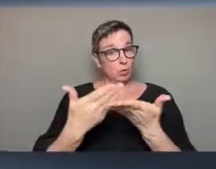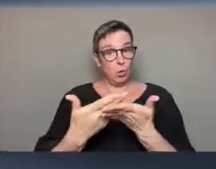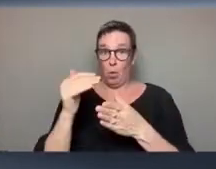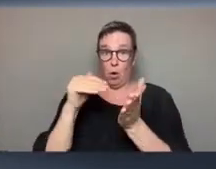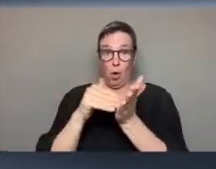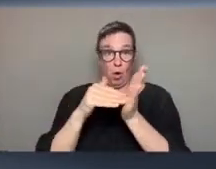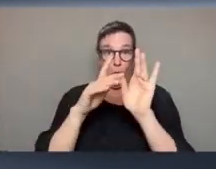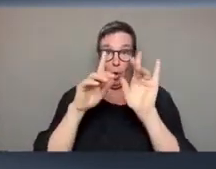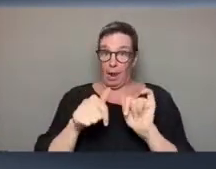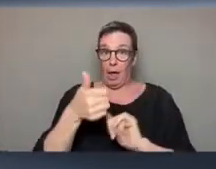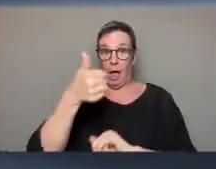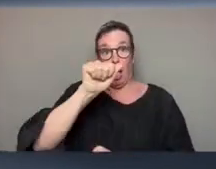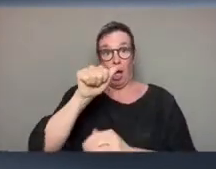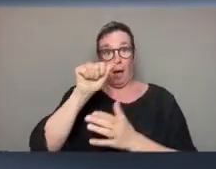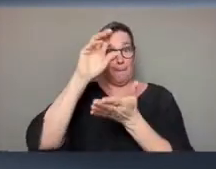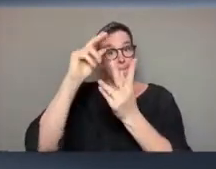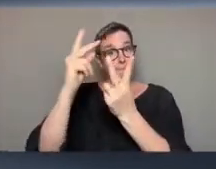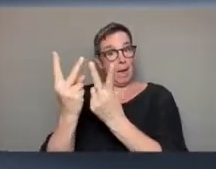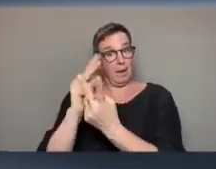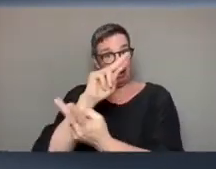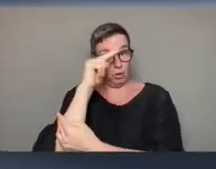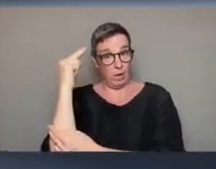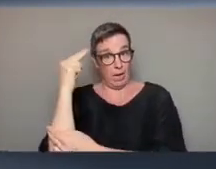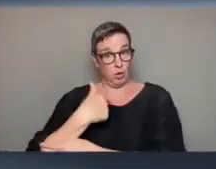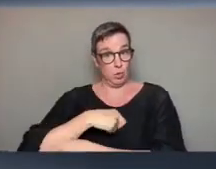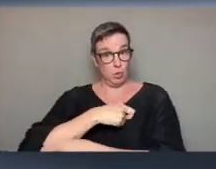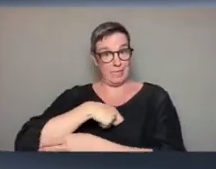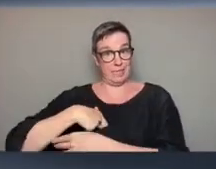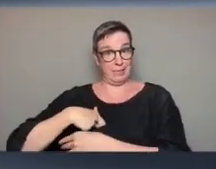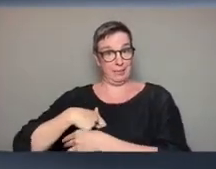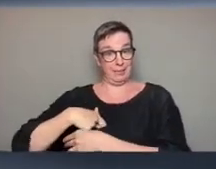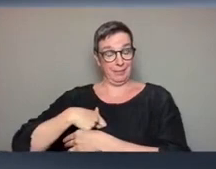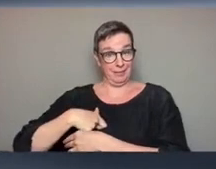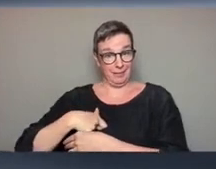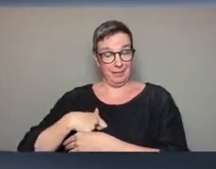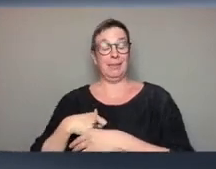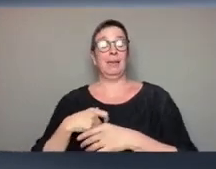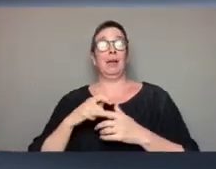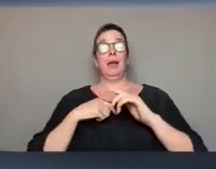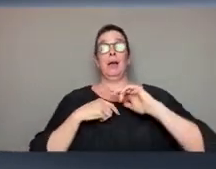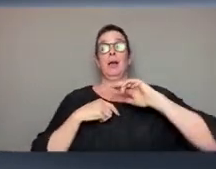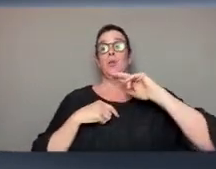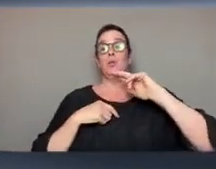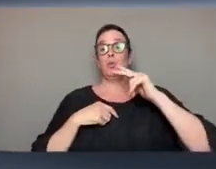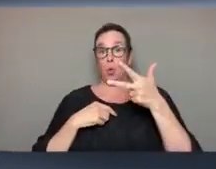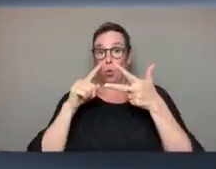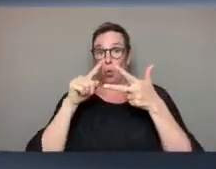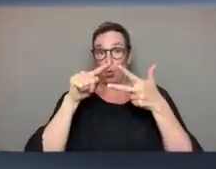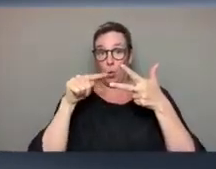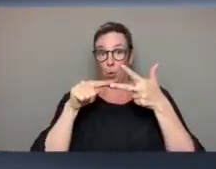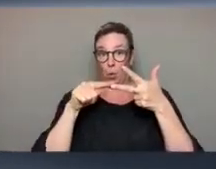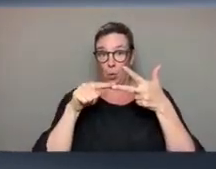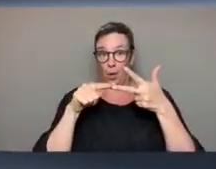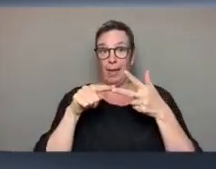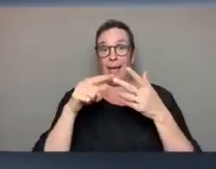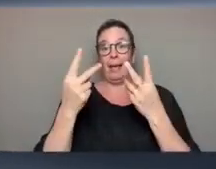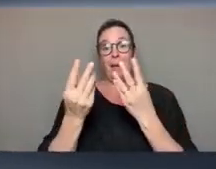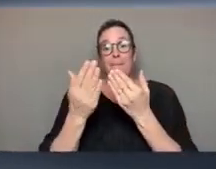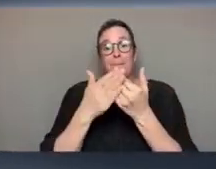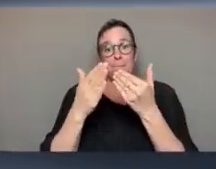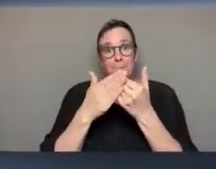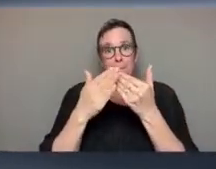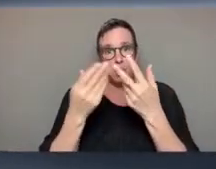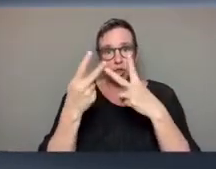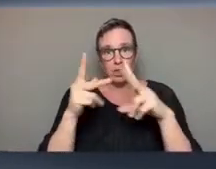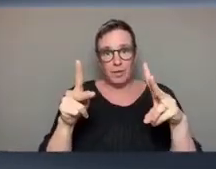encore un parc national, le parc national suisse. Après 2 parcs périurbains que vous voyez